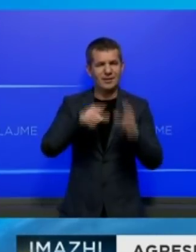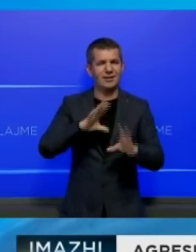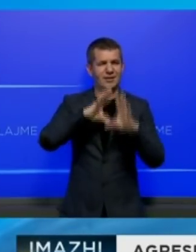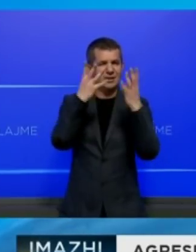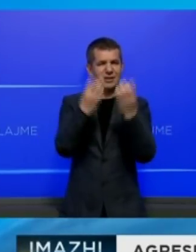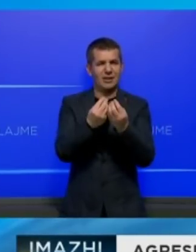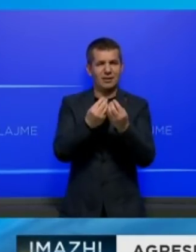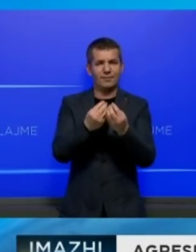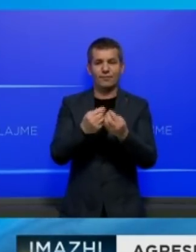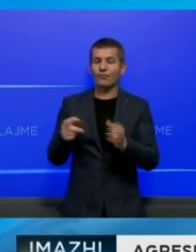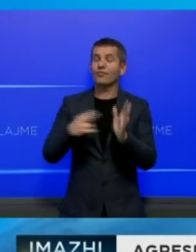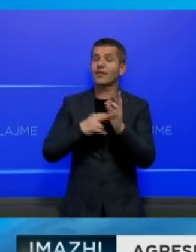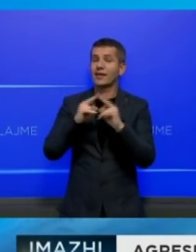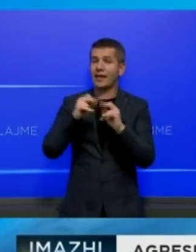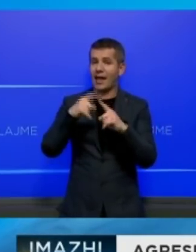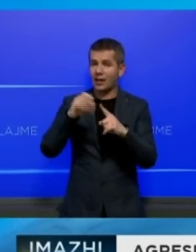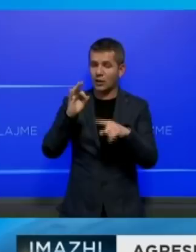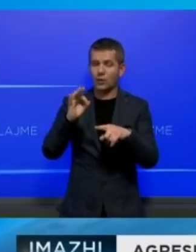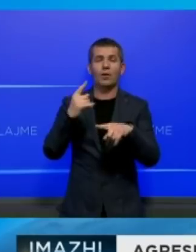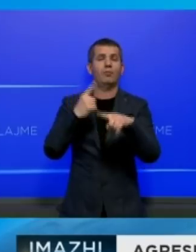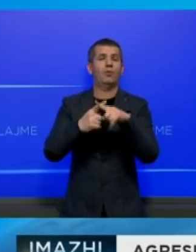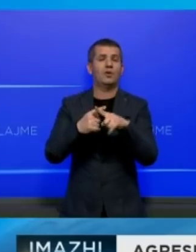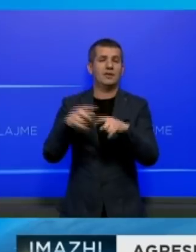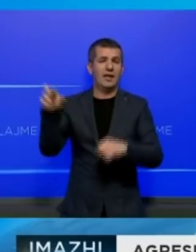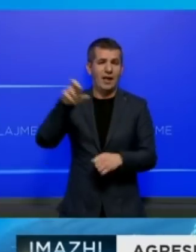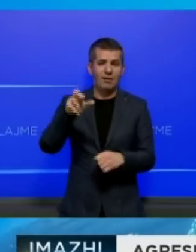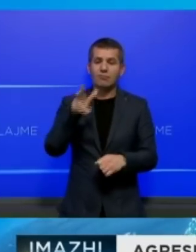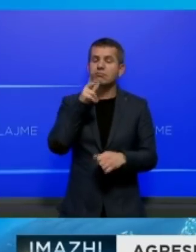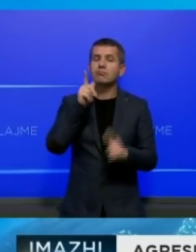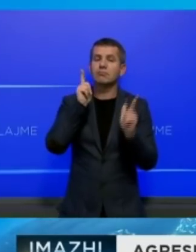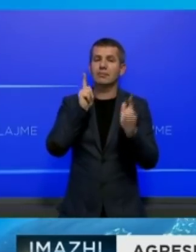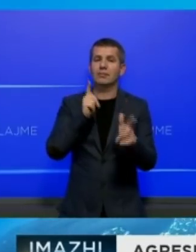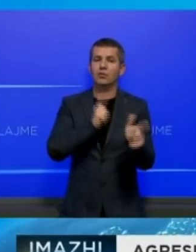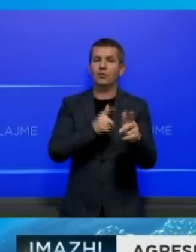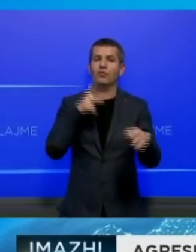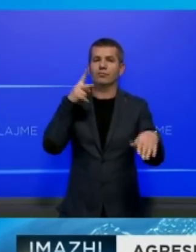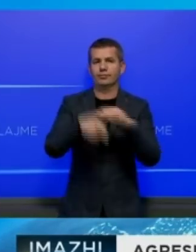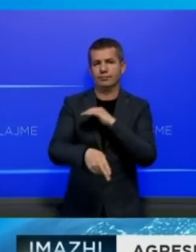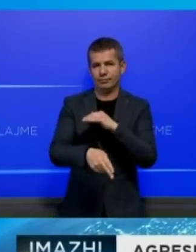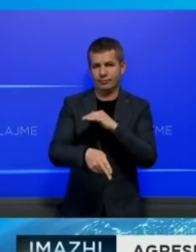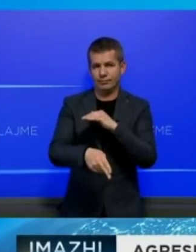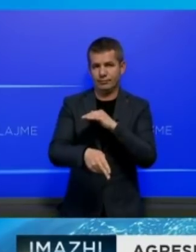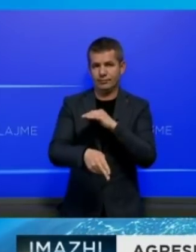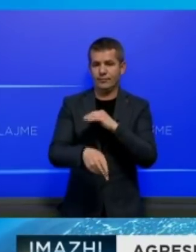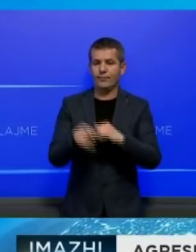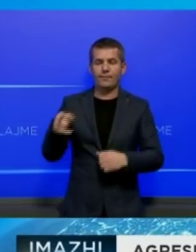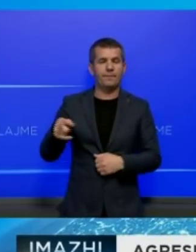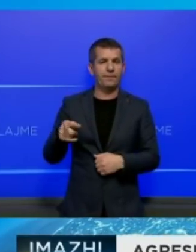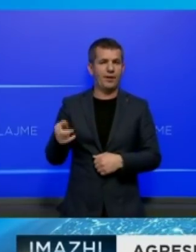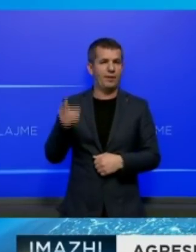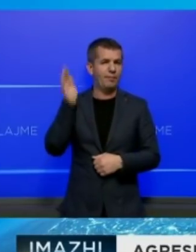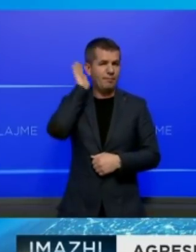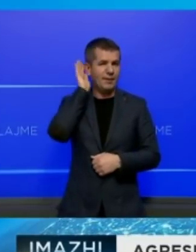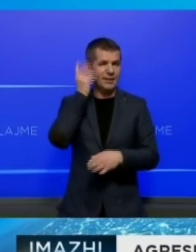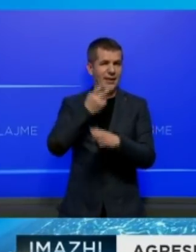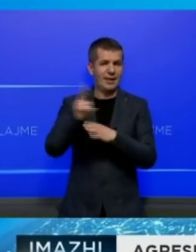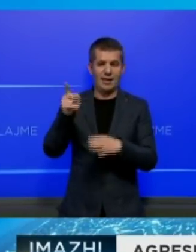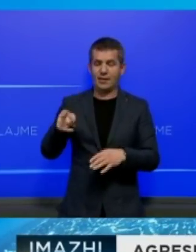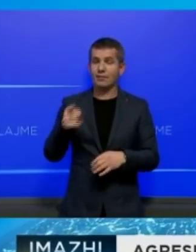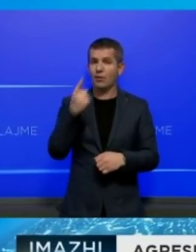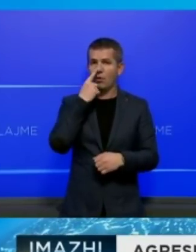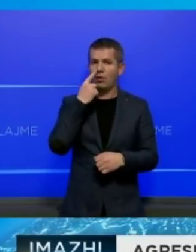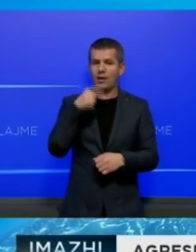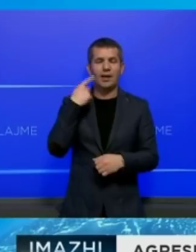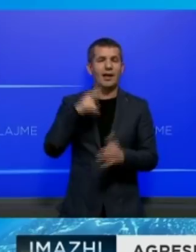NATO kanë bërë thirrje Rusisë për armpushim të menjëhershëm në Ukrainë, përderisa kryediplomati rus Sergei Lavrov tha se NATO ja po